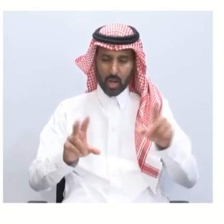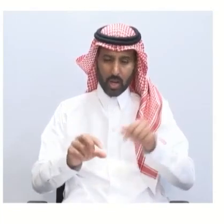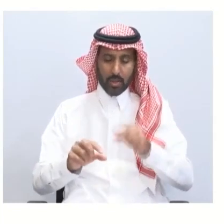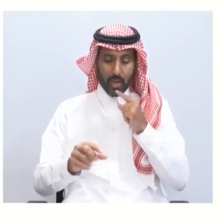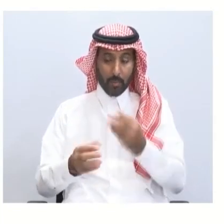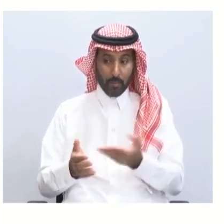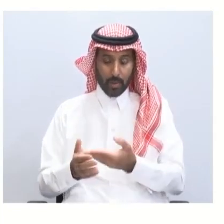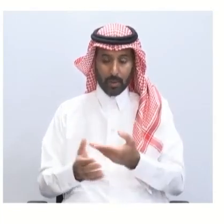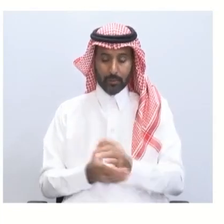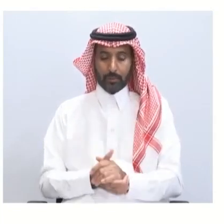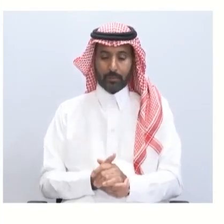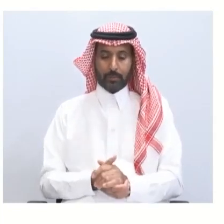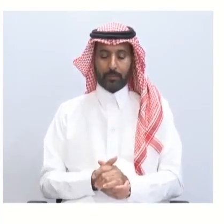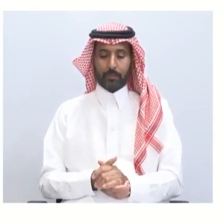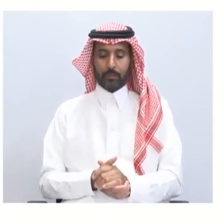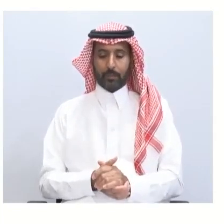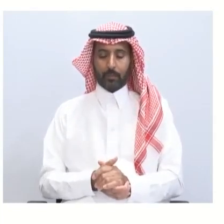طلب هذه البيانات